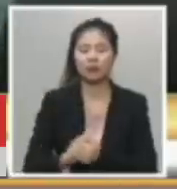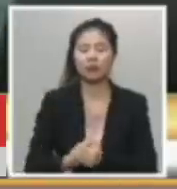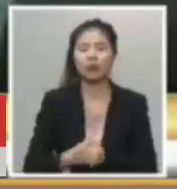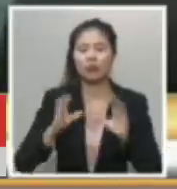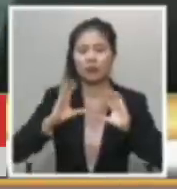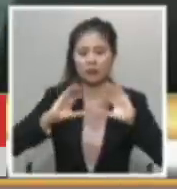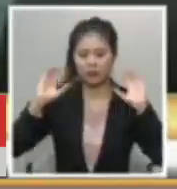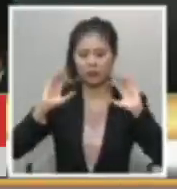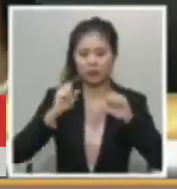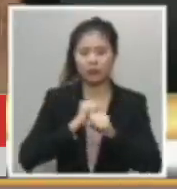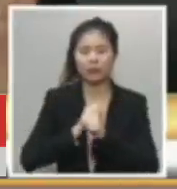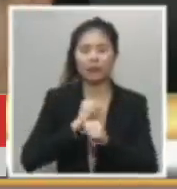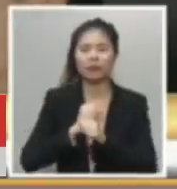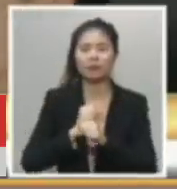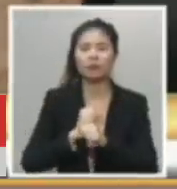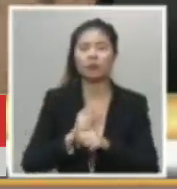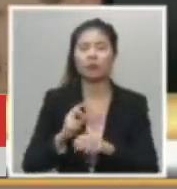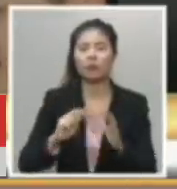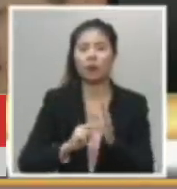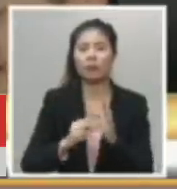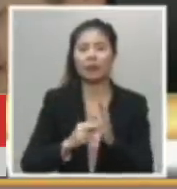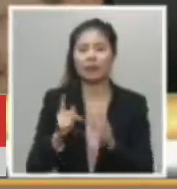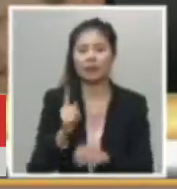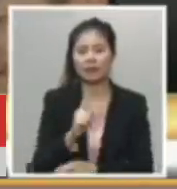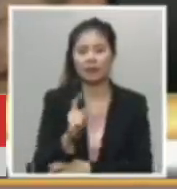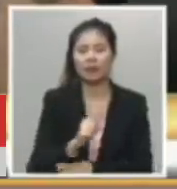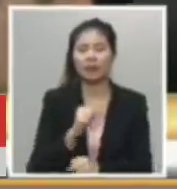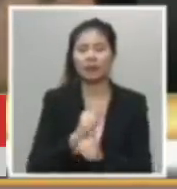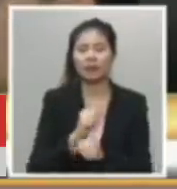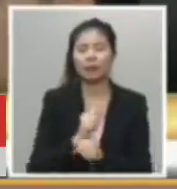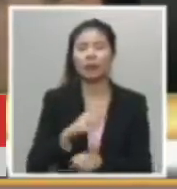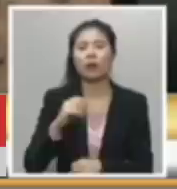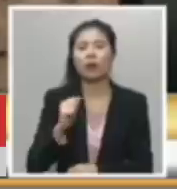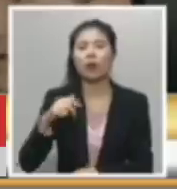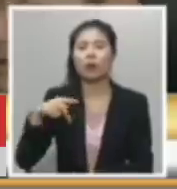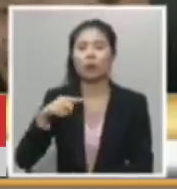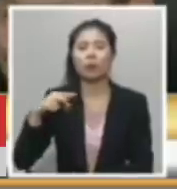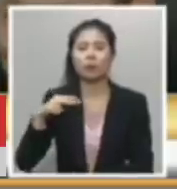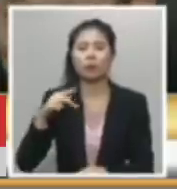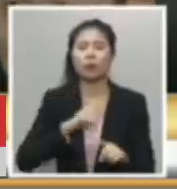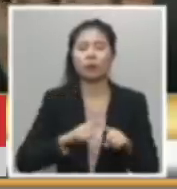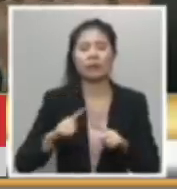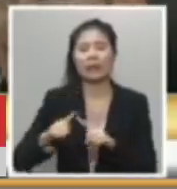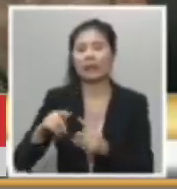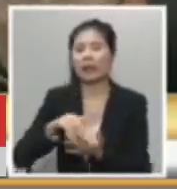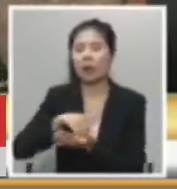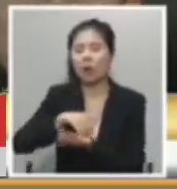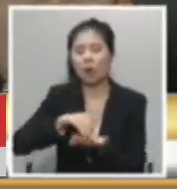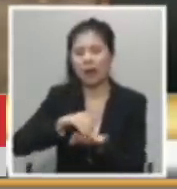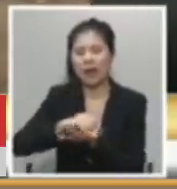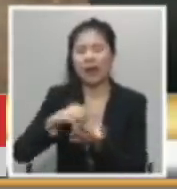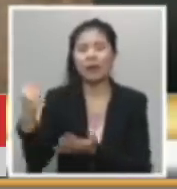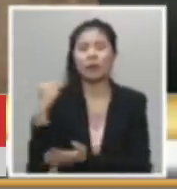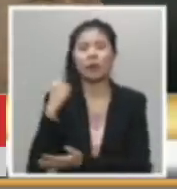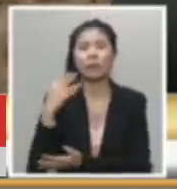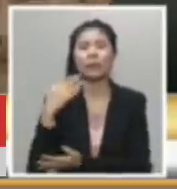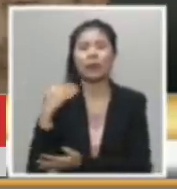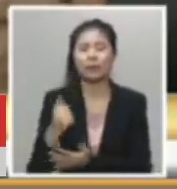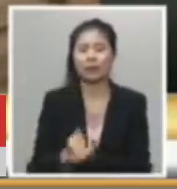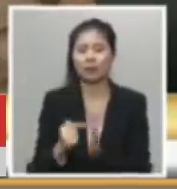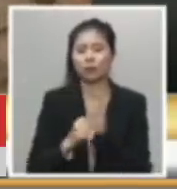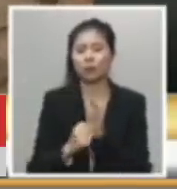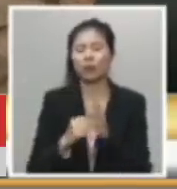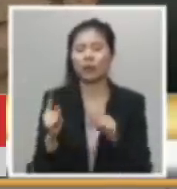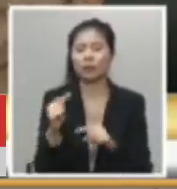กำลังแช่แข็งและทำให้องค์กรปกครองส่วนท้องถิ่นอ่อนแอลงครับท่านประธานครับมีอีกตัวอย่างหนึ่ง